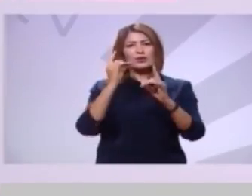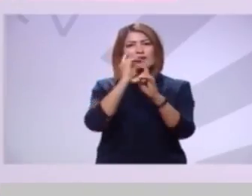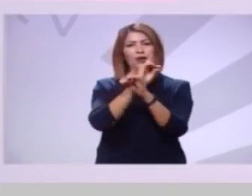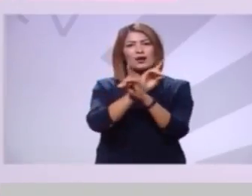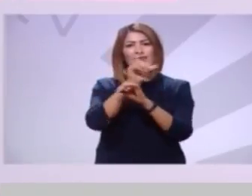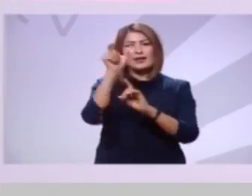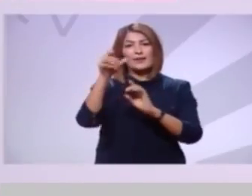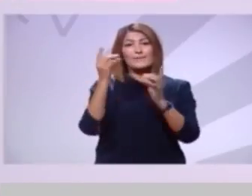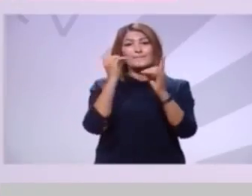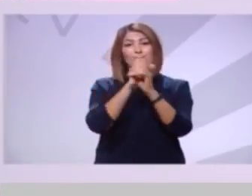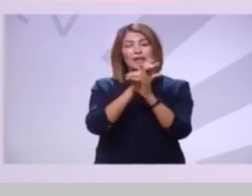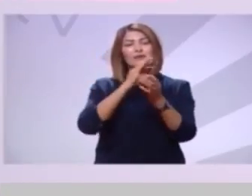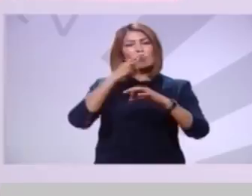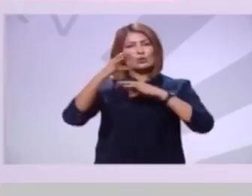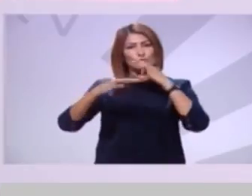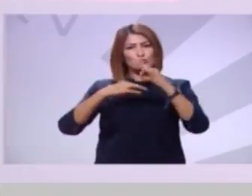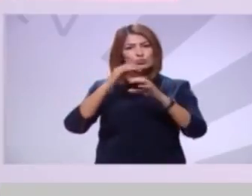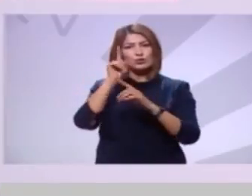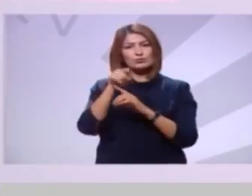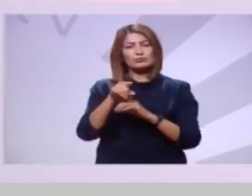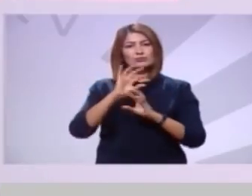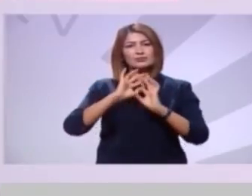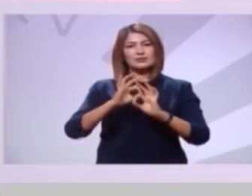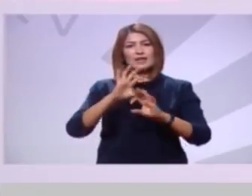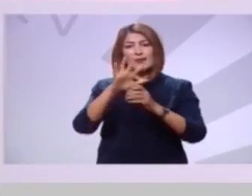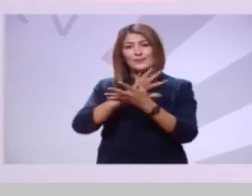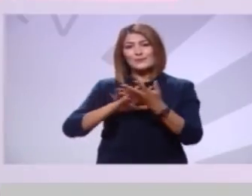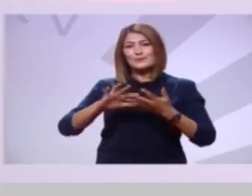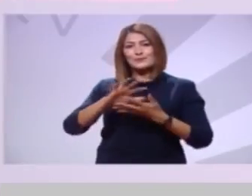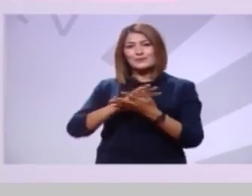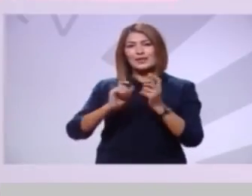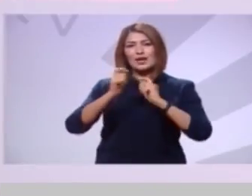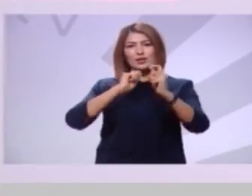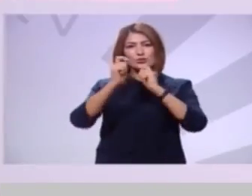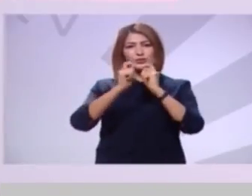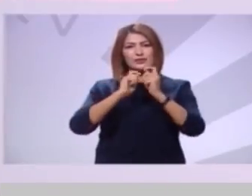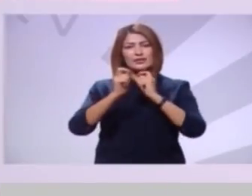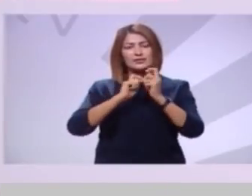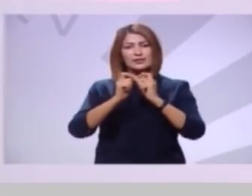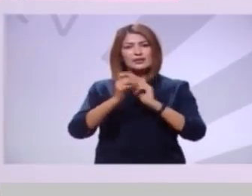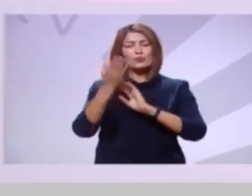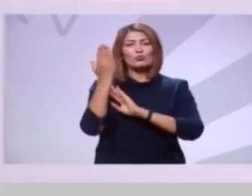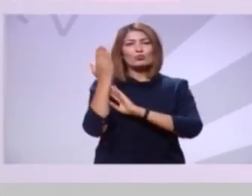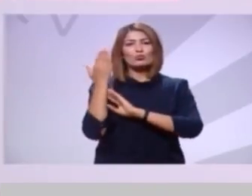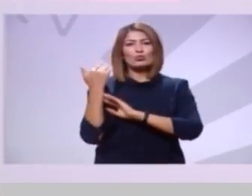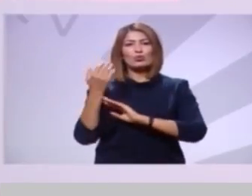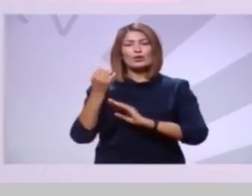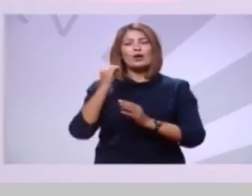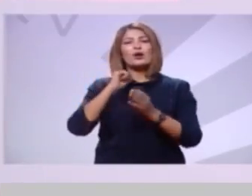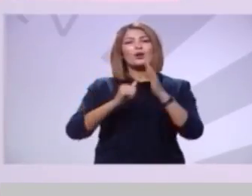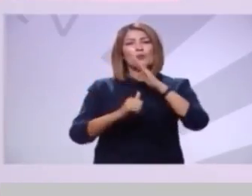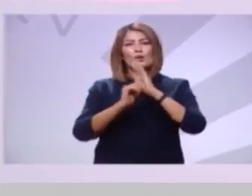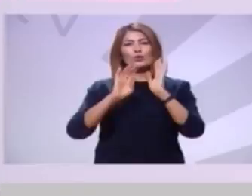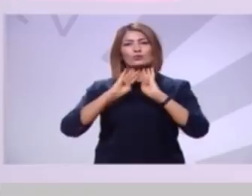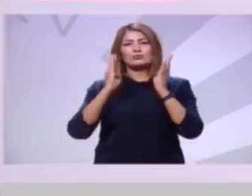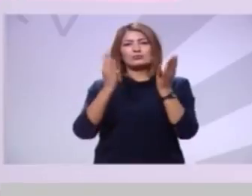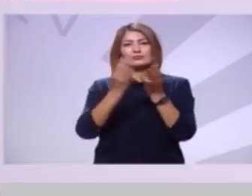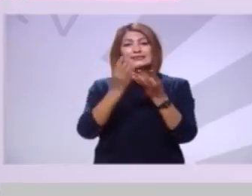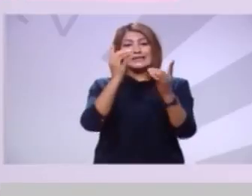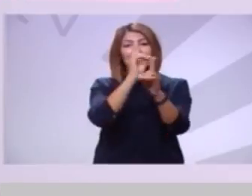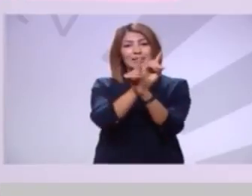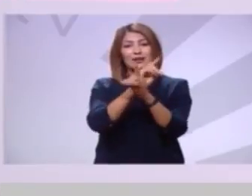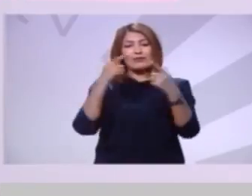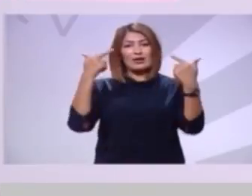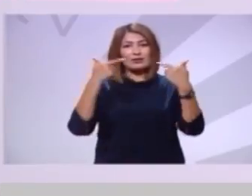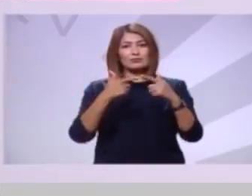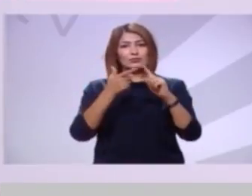بكل جديه السياسات الحكومات اللي تعاقبت والله دفعت عليهم من الموقف المعارضه